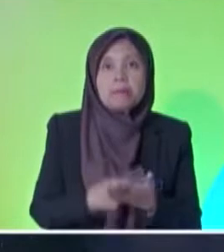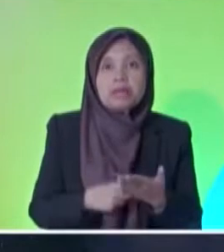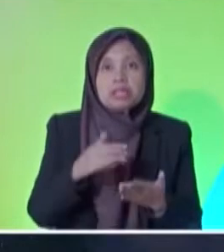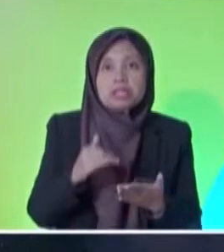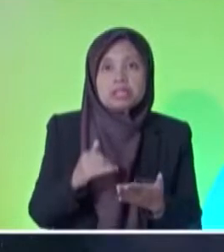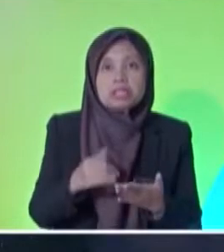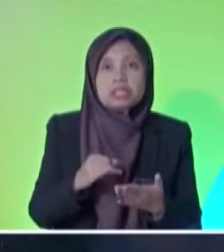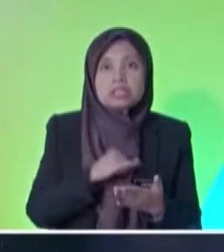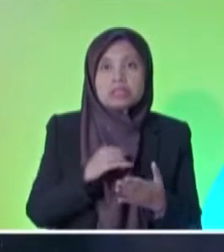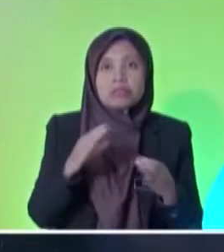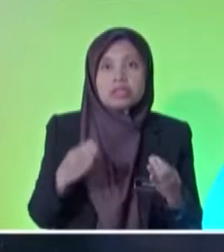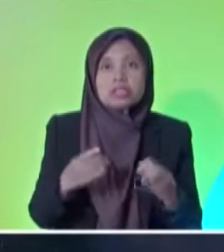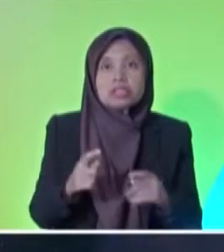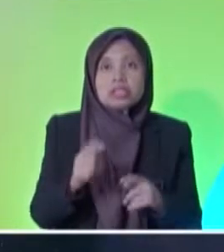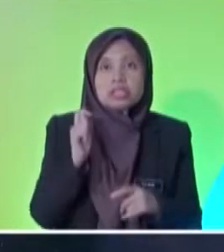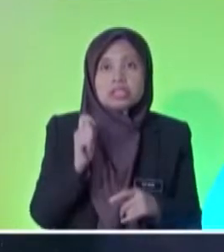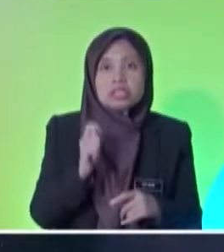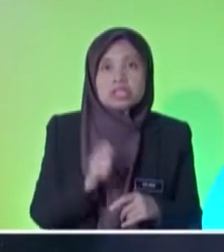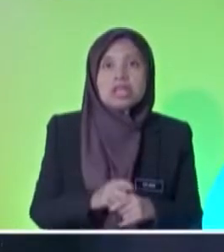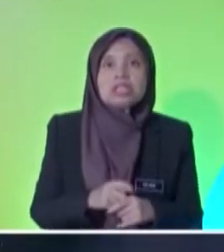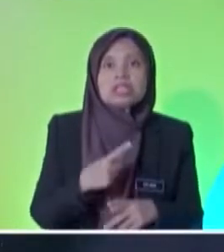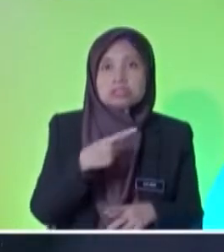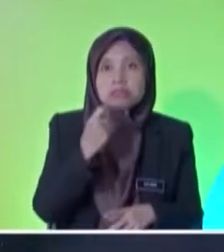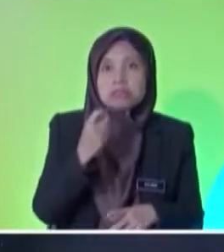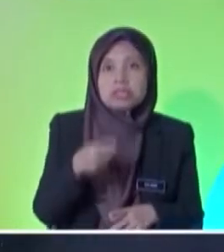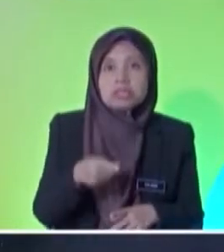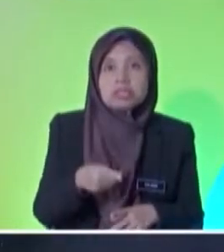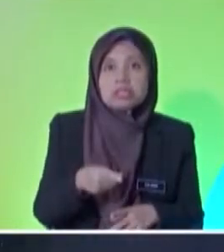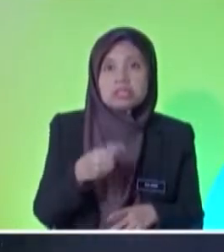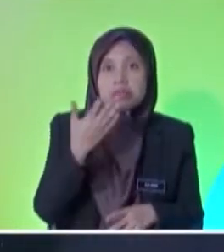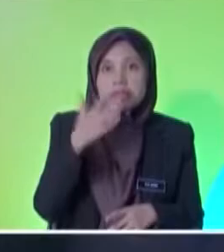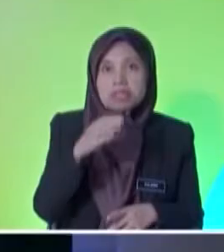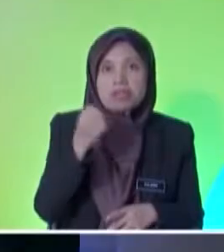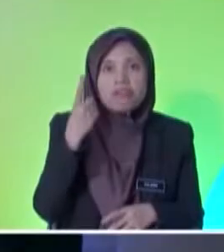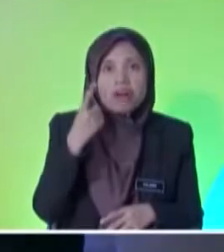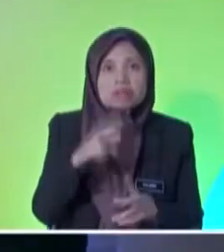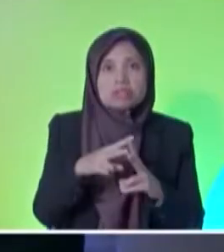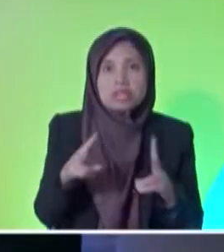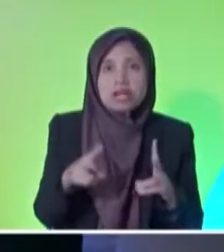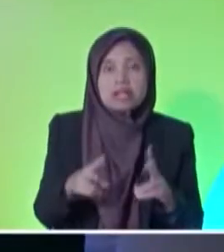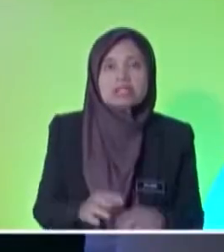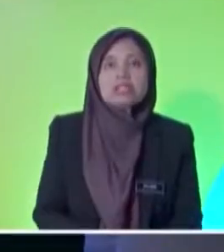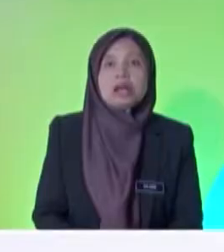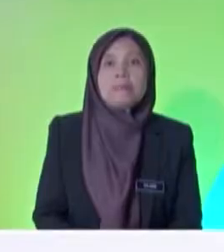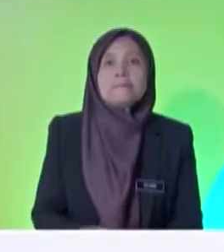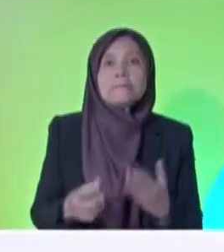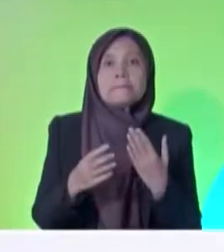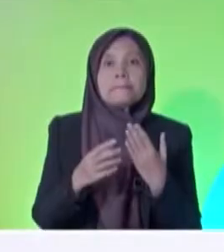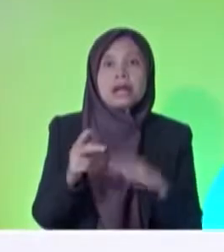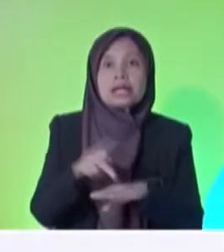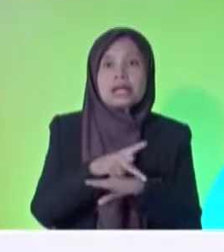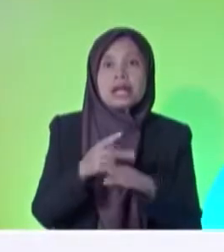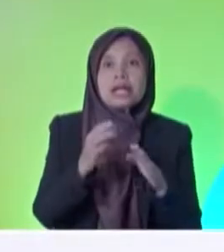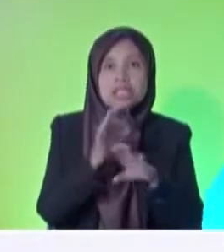pakai jam uh Farid Memang sedih hati pakai jam masuknya